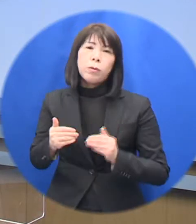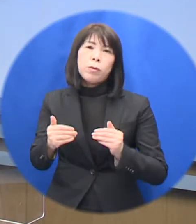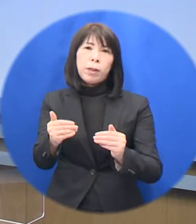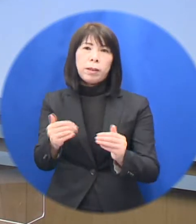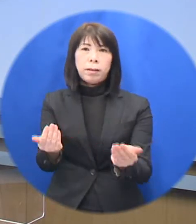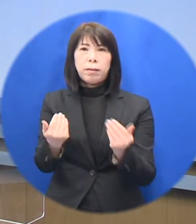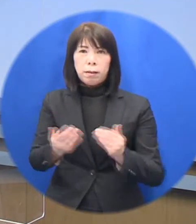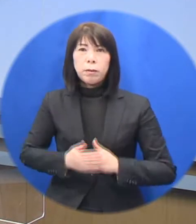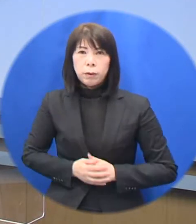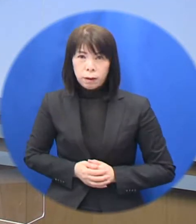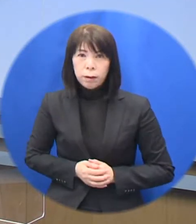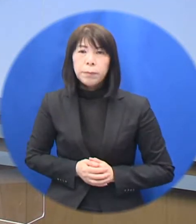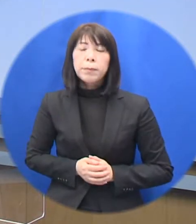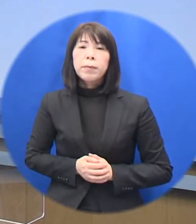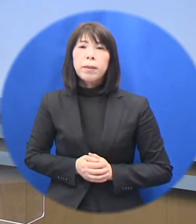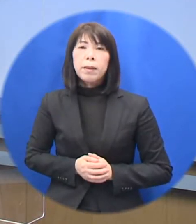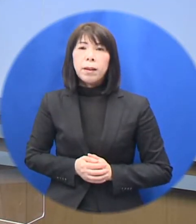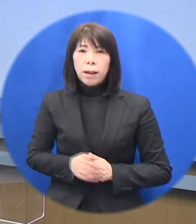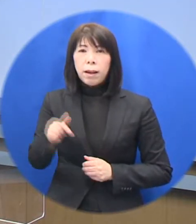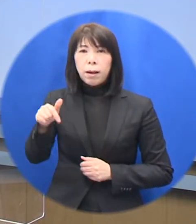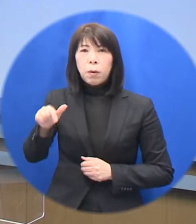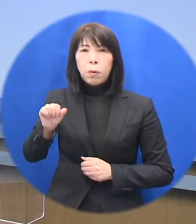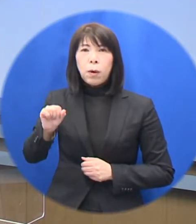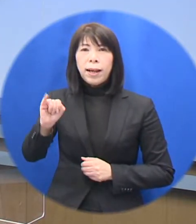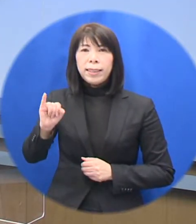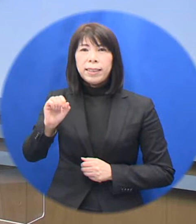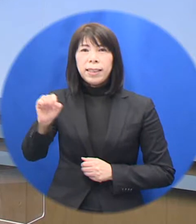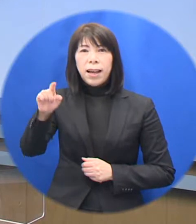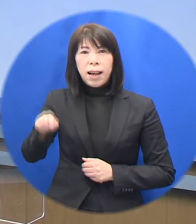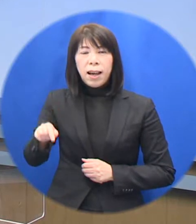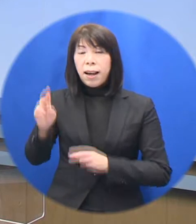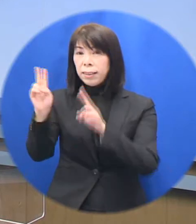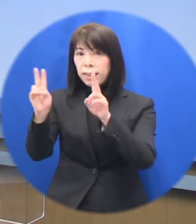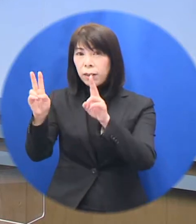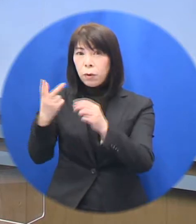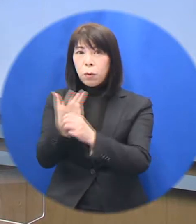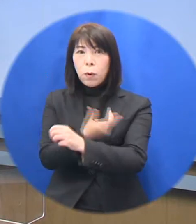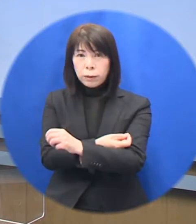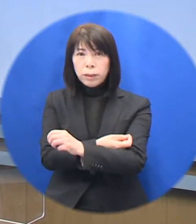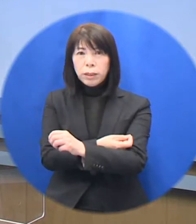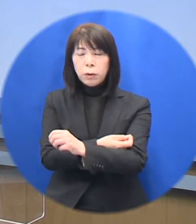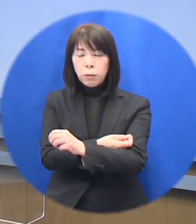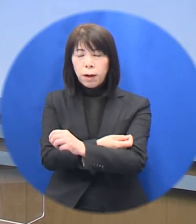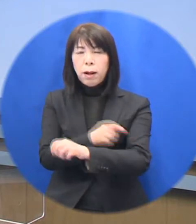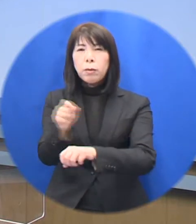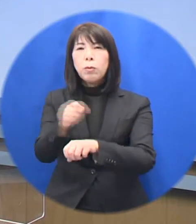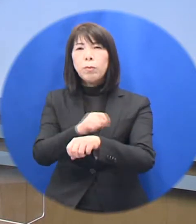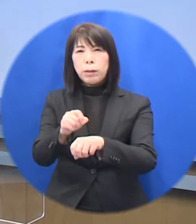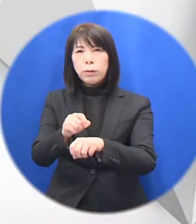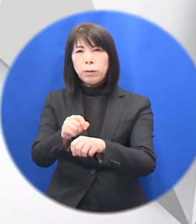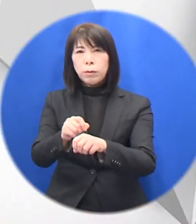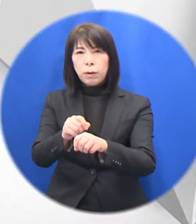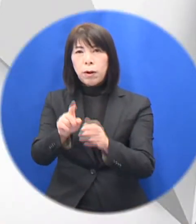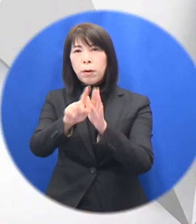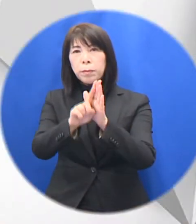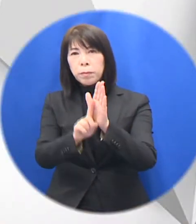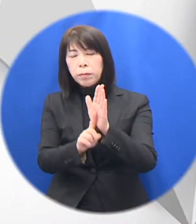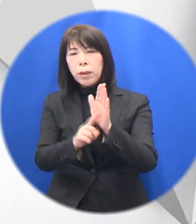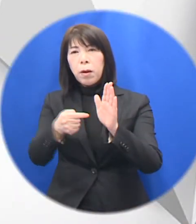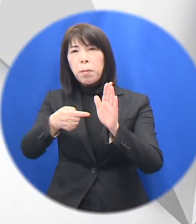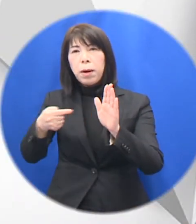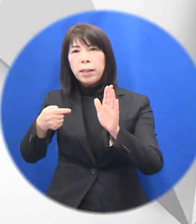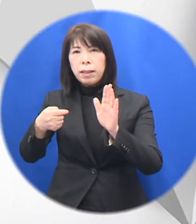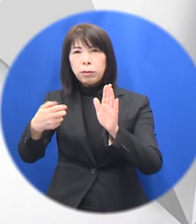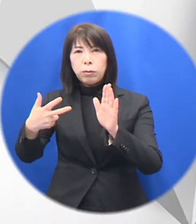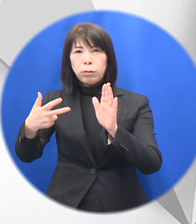に、ファイザー社のですね、ワクチンというのはマイナス75度で保管しなきゃいけないとか、移動に揺ら